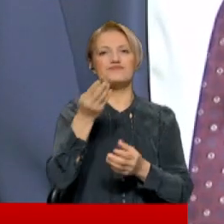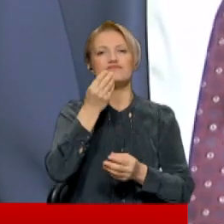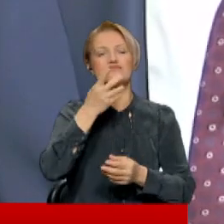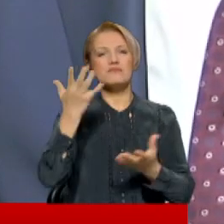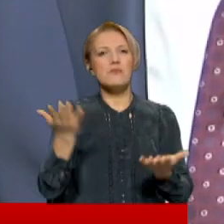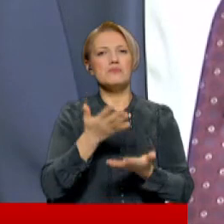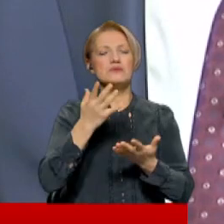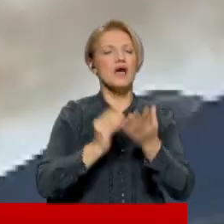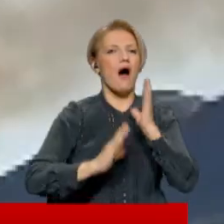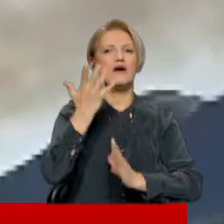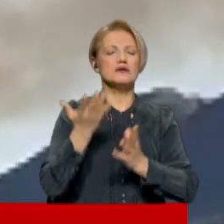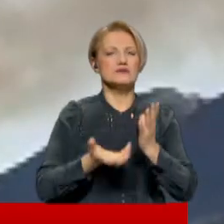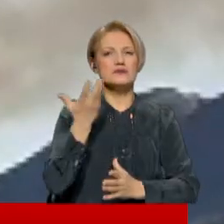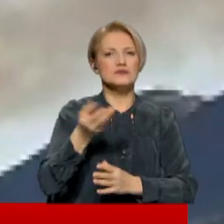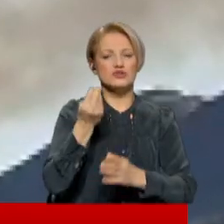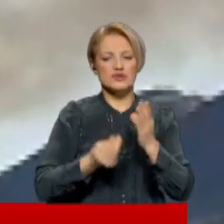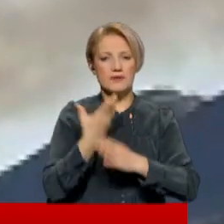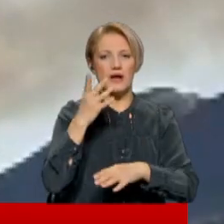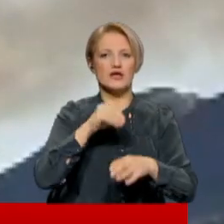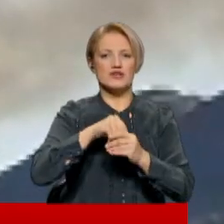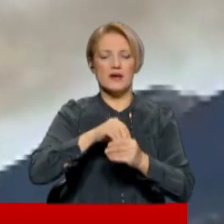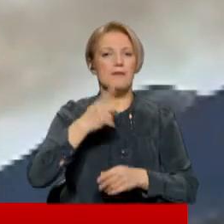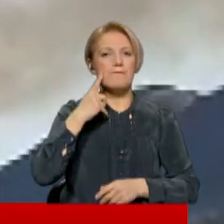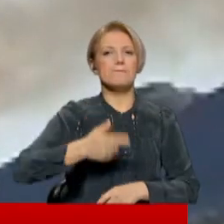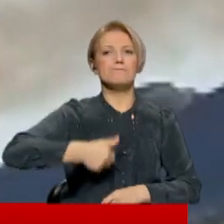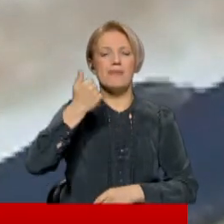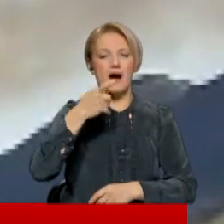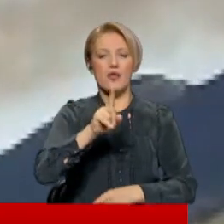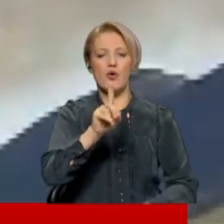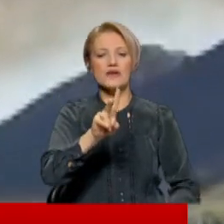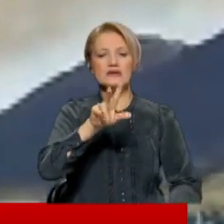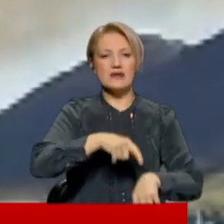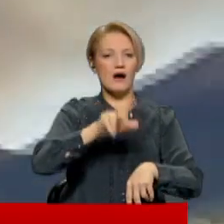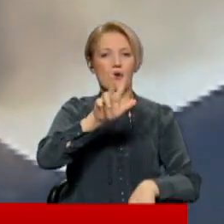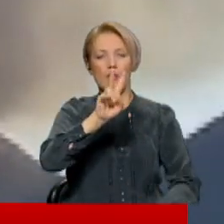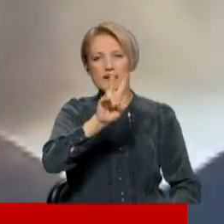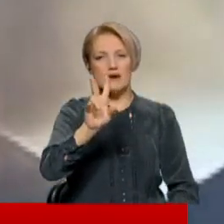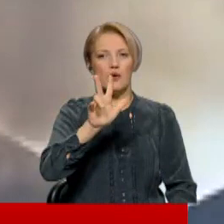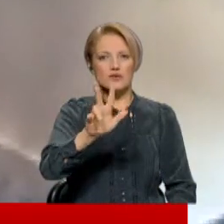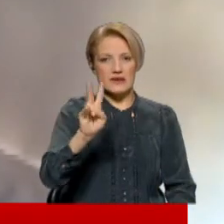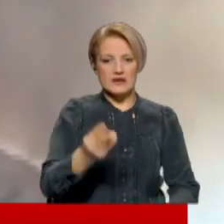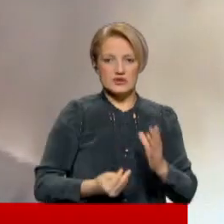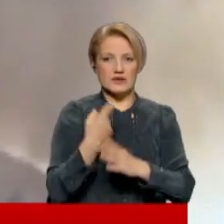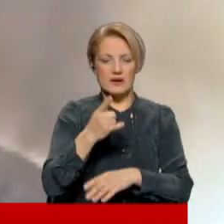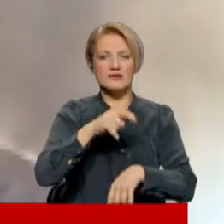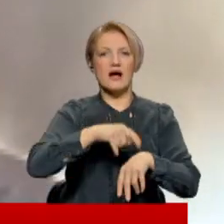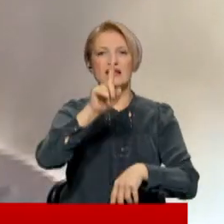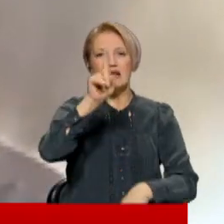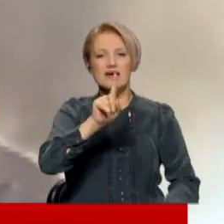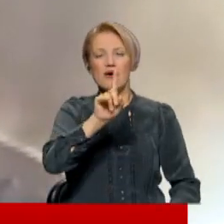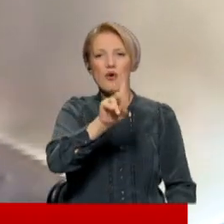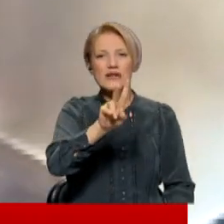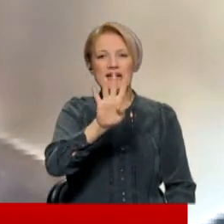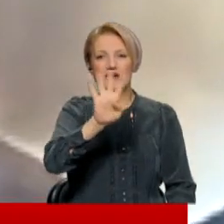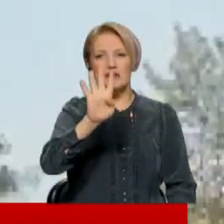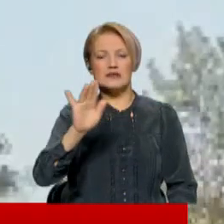yangın meydana geldiği için. Bakan Muğla'nın Marmaris ilçesindeki yangının 12.32'de çıktığını, ilk müdahalenin 12.40'da gerçekleştiğini